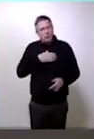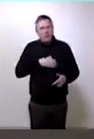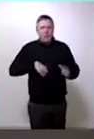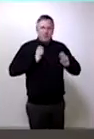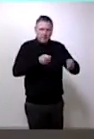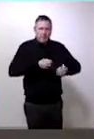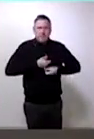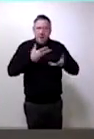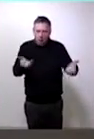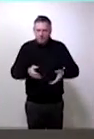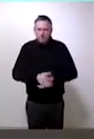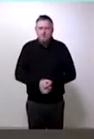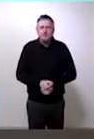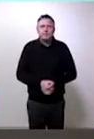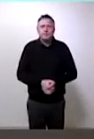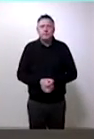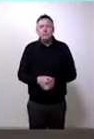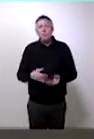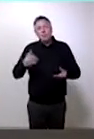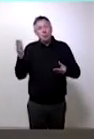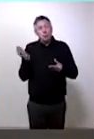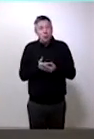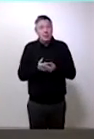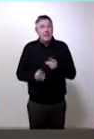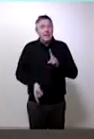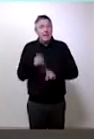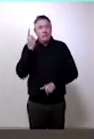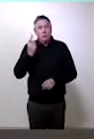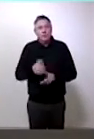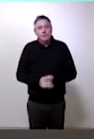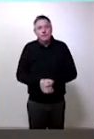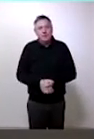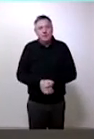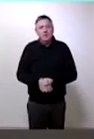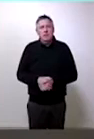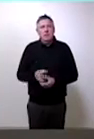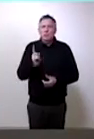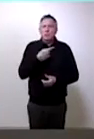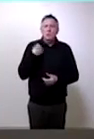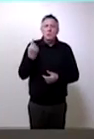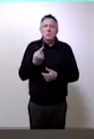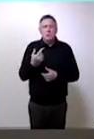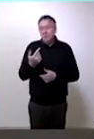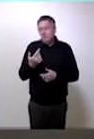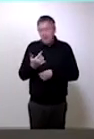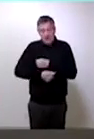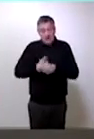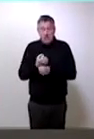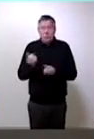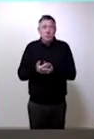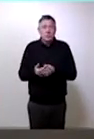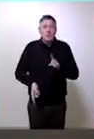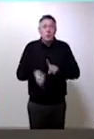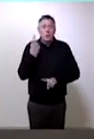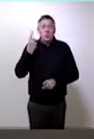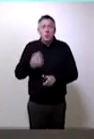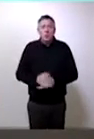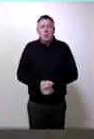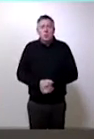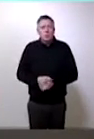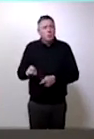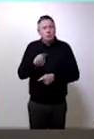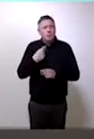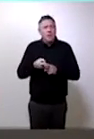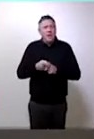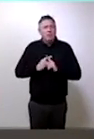Donc, dossier important, s'il en est, je pense qu'on en est tous persuadés. Il me revient uniquement d'introduire les